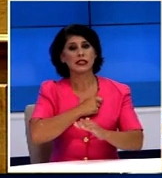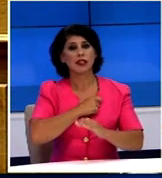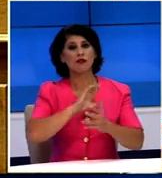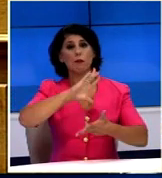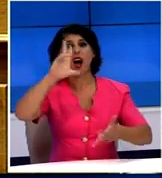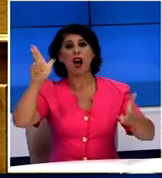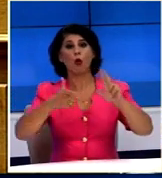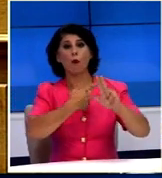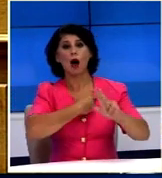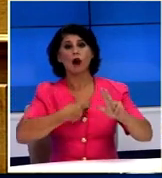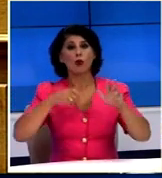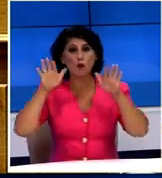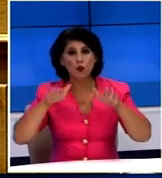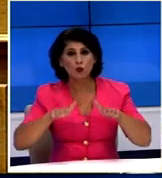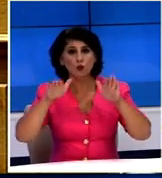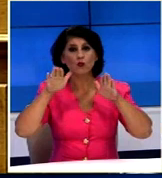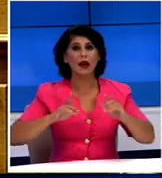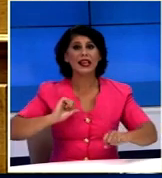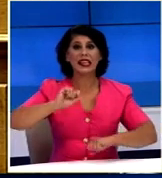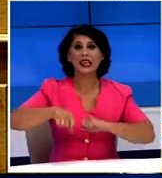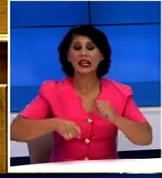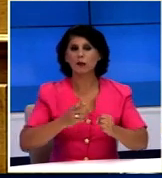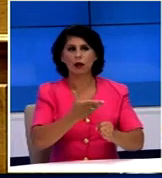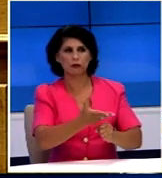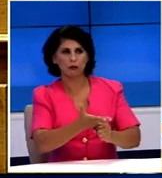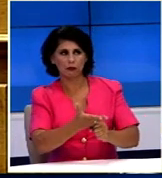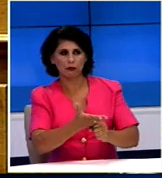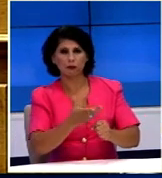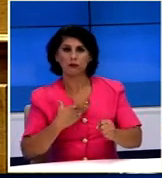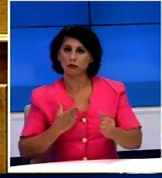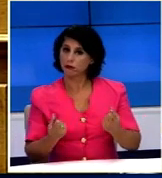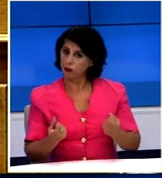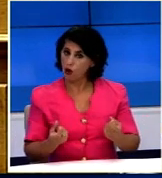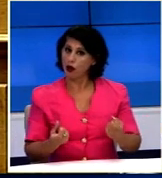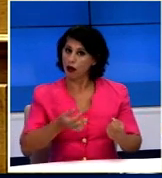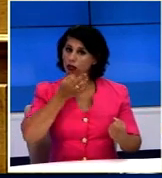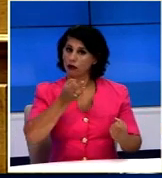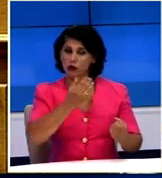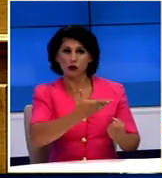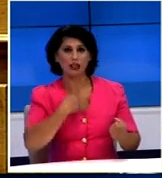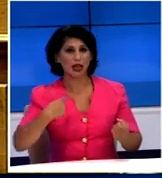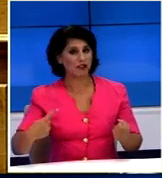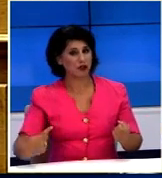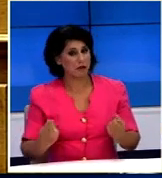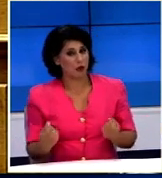Ισλαμιστικού κινήματος και δεν διστάζει να προκαλεί με τις δηλώσεις του και τη συμπεριφορά του.